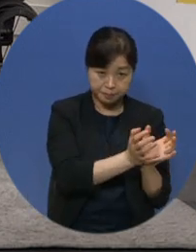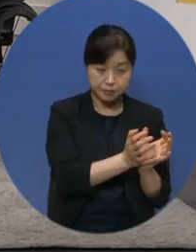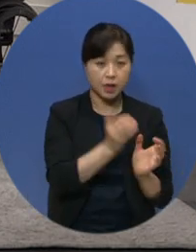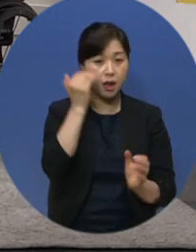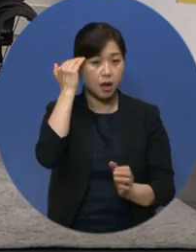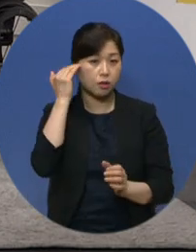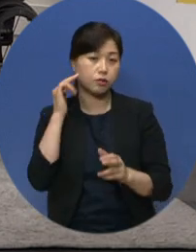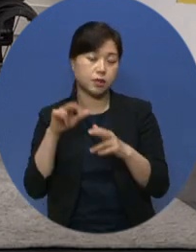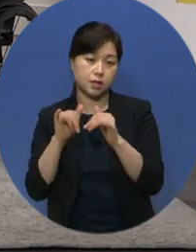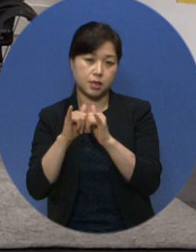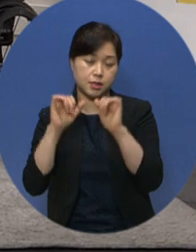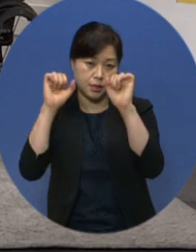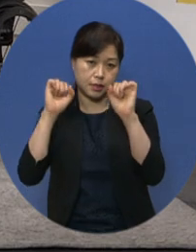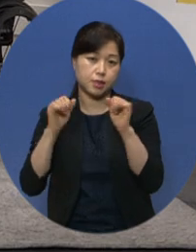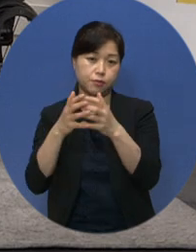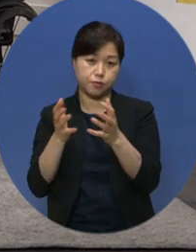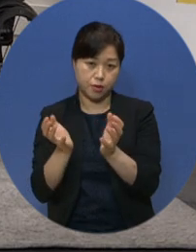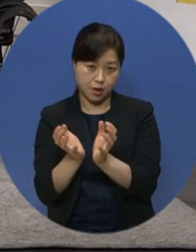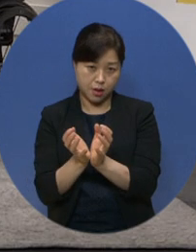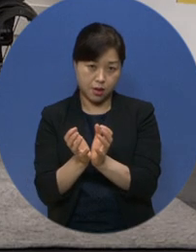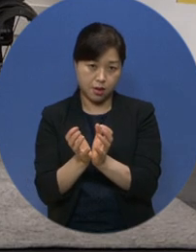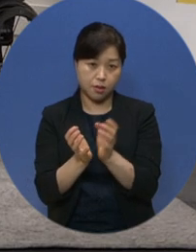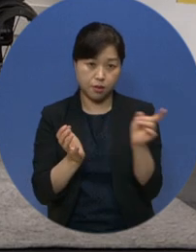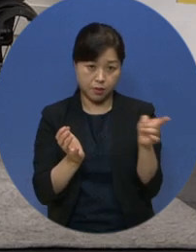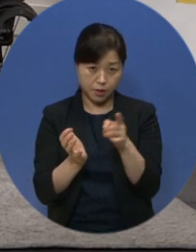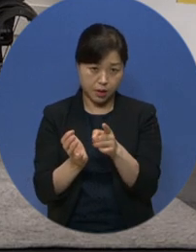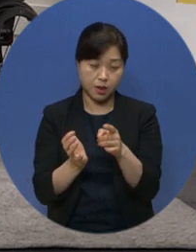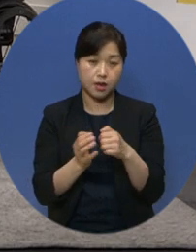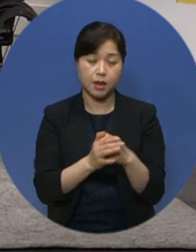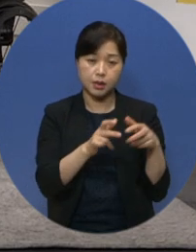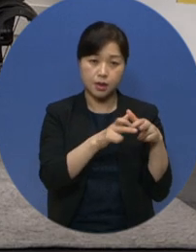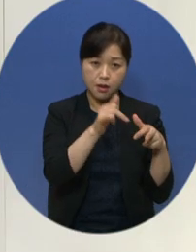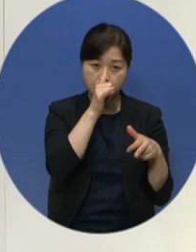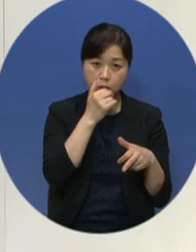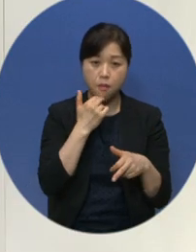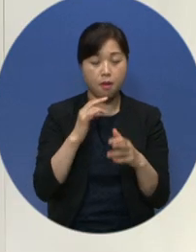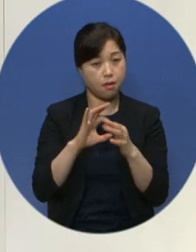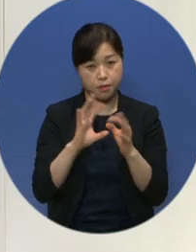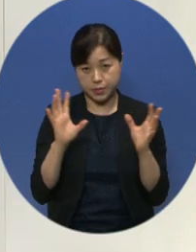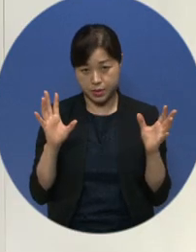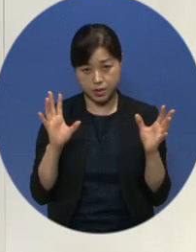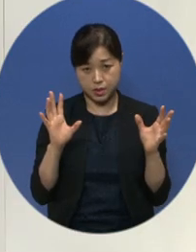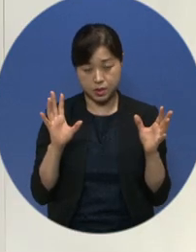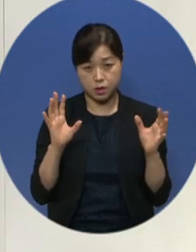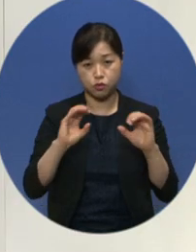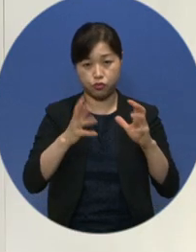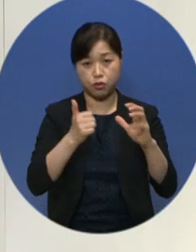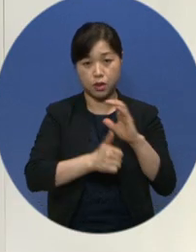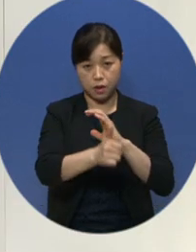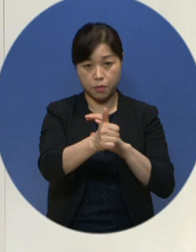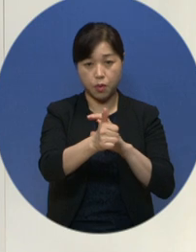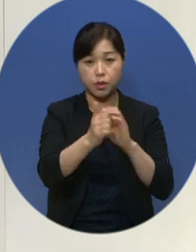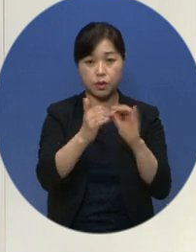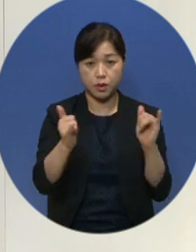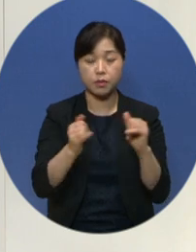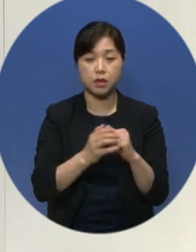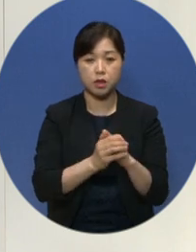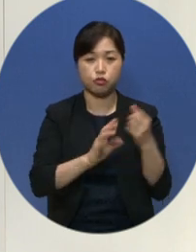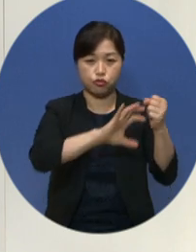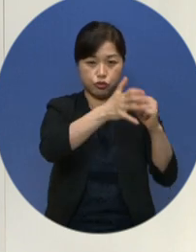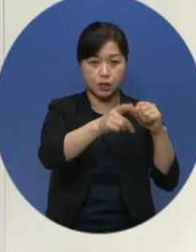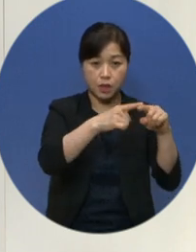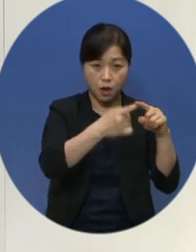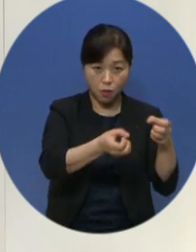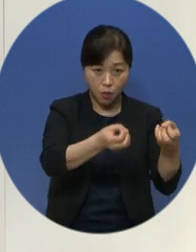이제 비장애인 장애인 다 국가대표 선수들이 그 국제 대회 라든지 올림픽을 대비해서 이제